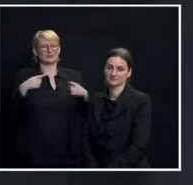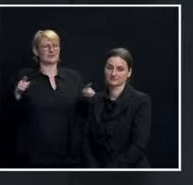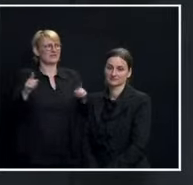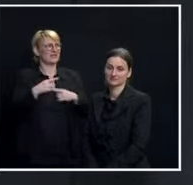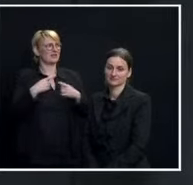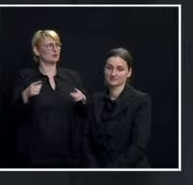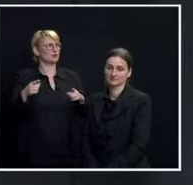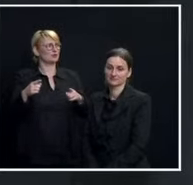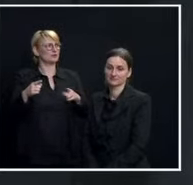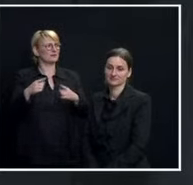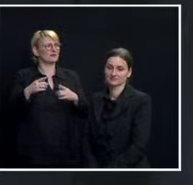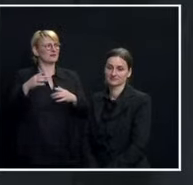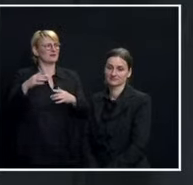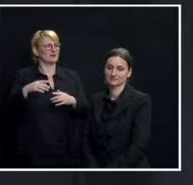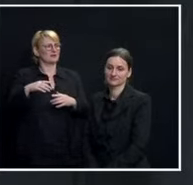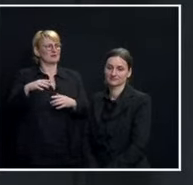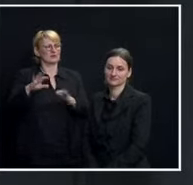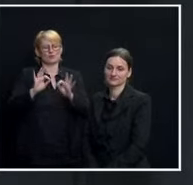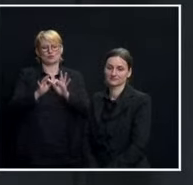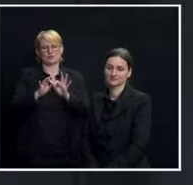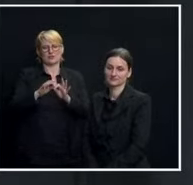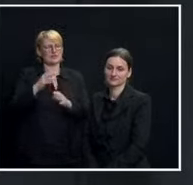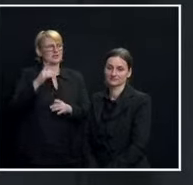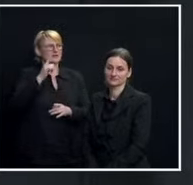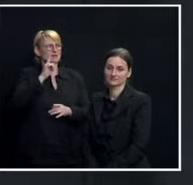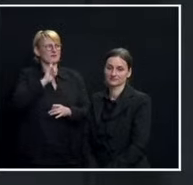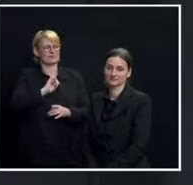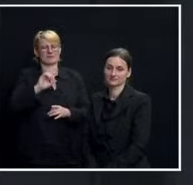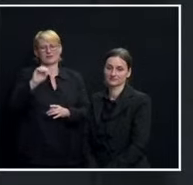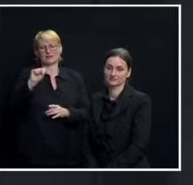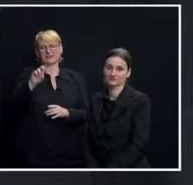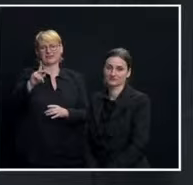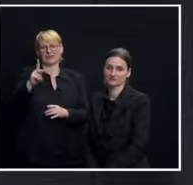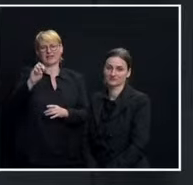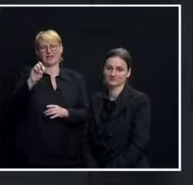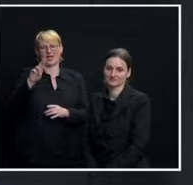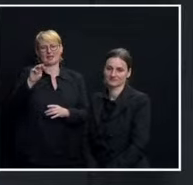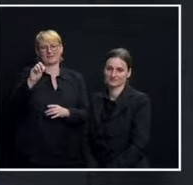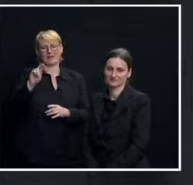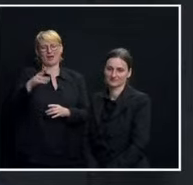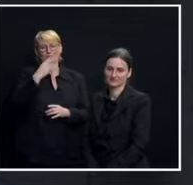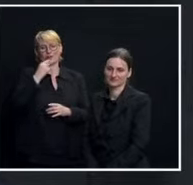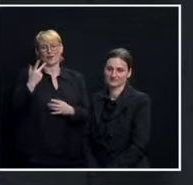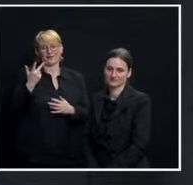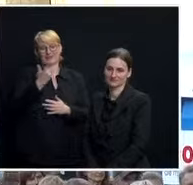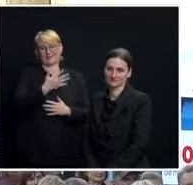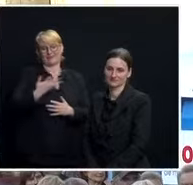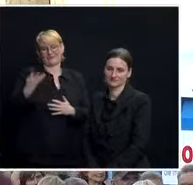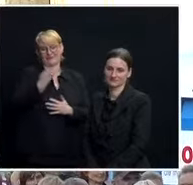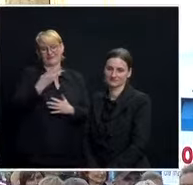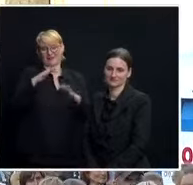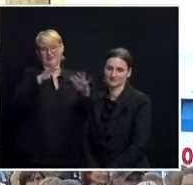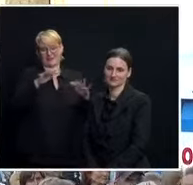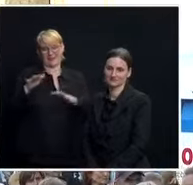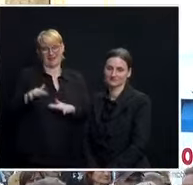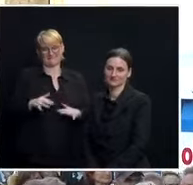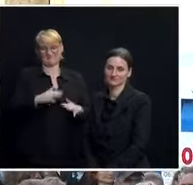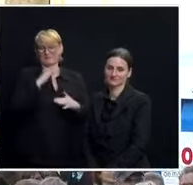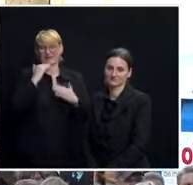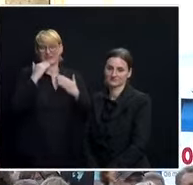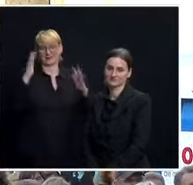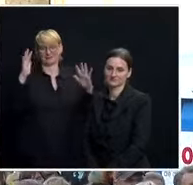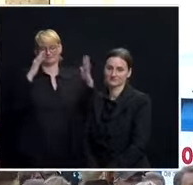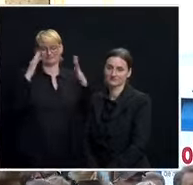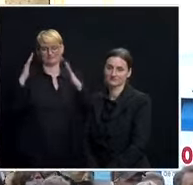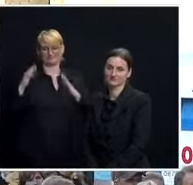heute für uns Susanne Kermer. Schön, dass ihr da seid. Herzlichen Dank. Wir haben heute ein sehr, sehr, sehr